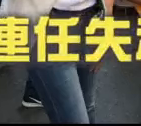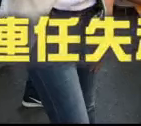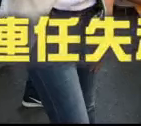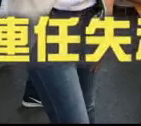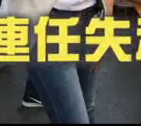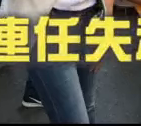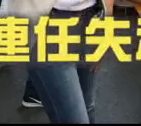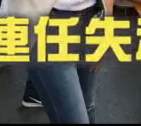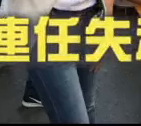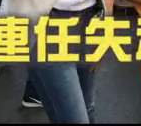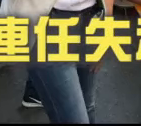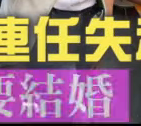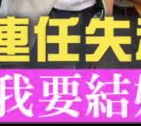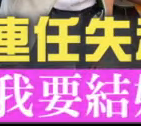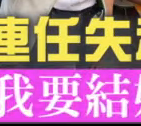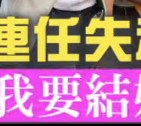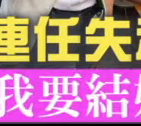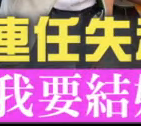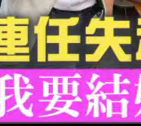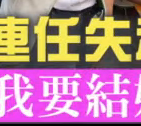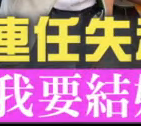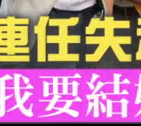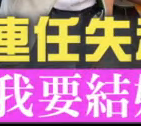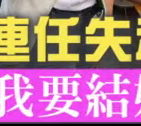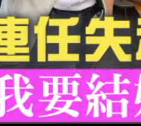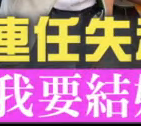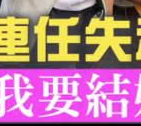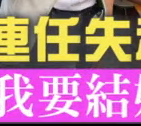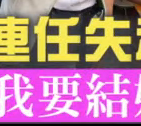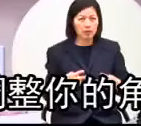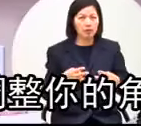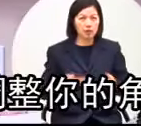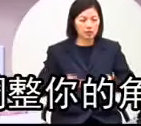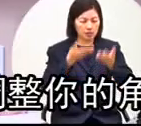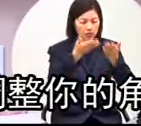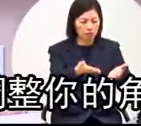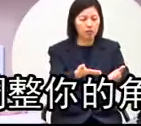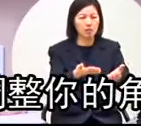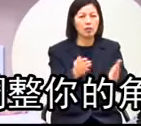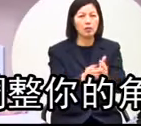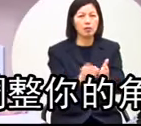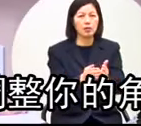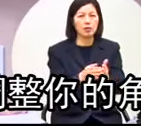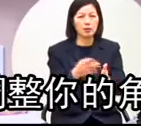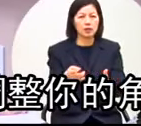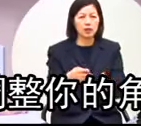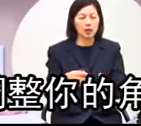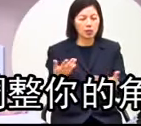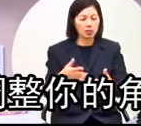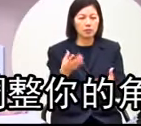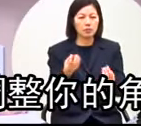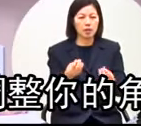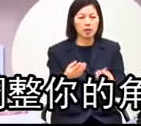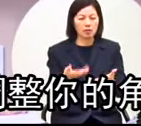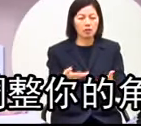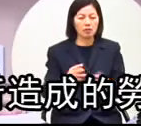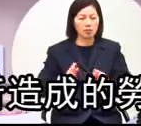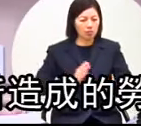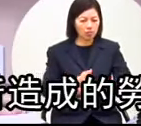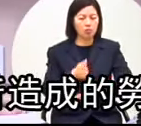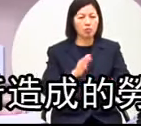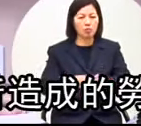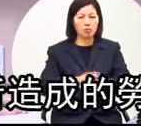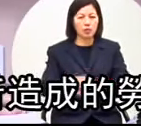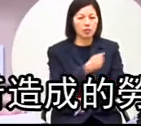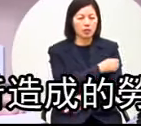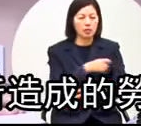不分熟女议员连任失利，罐头简讯报喜，我要结婚。 劳工局要赶快调整你的角色，因为